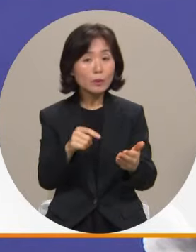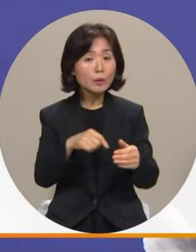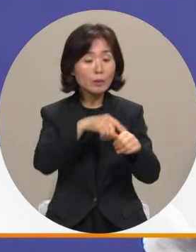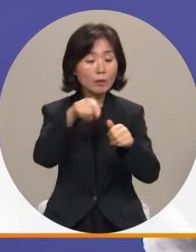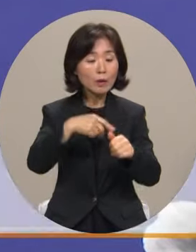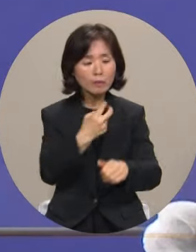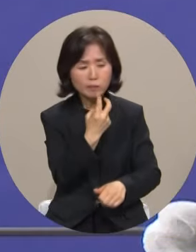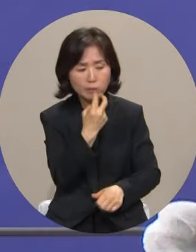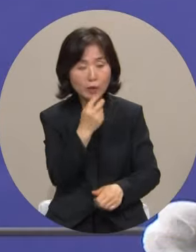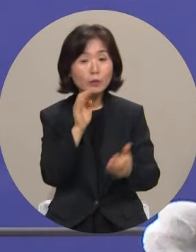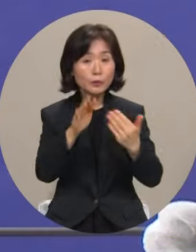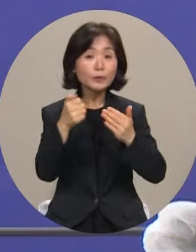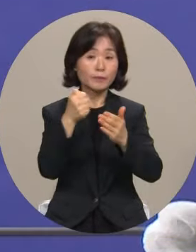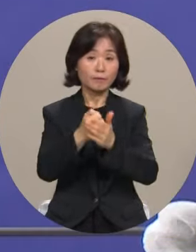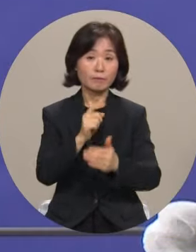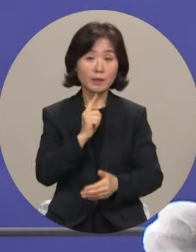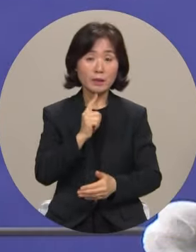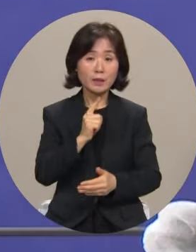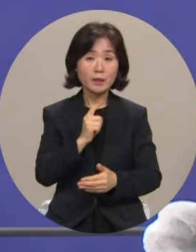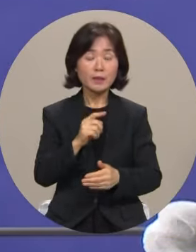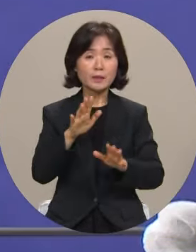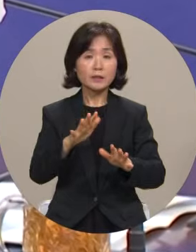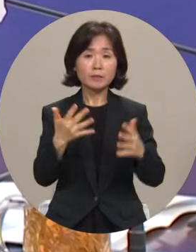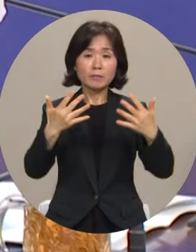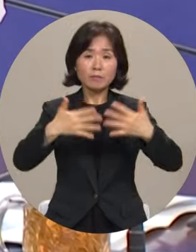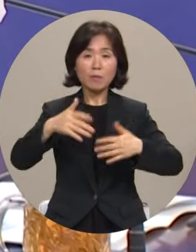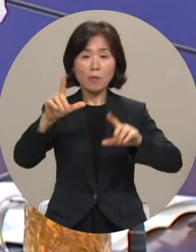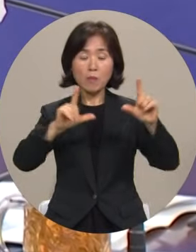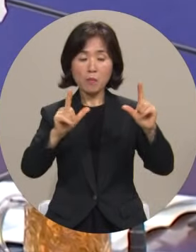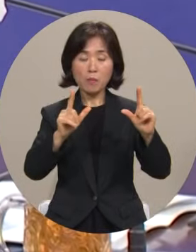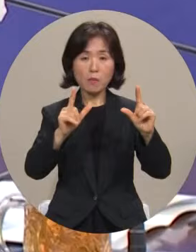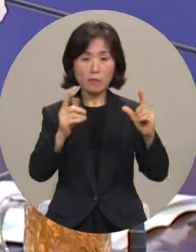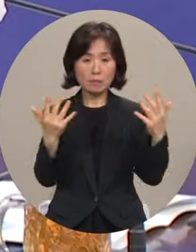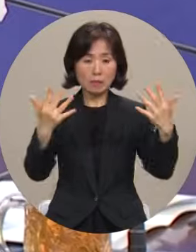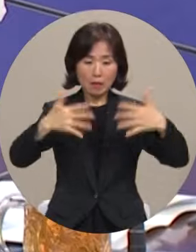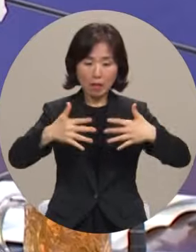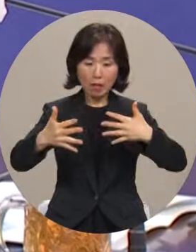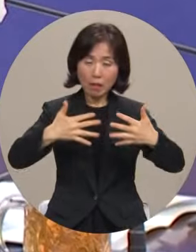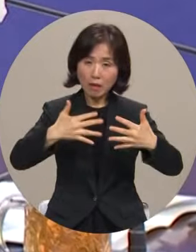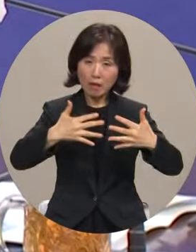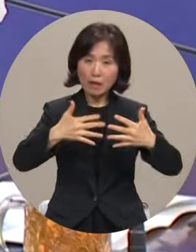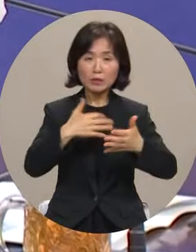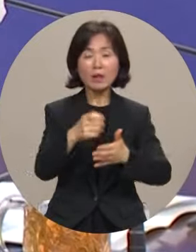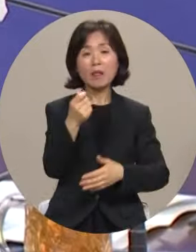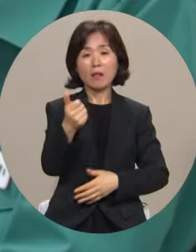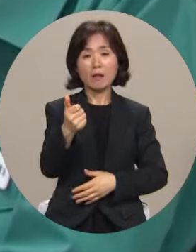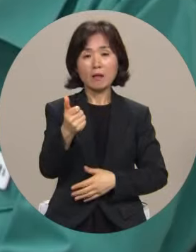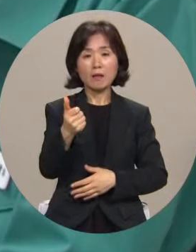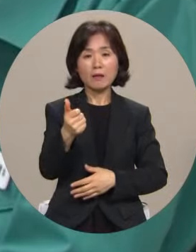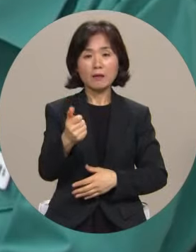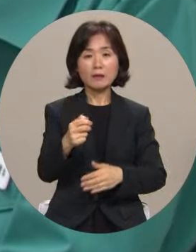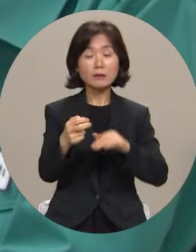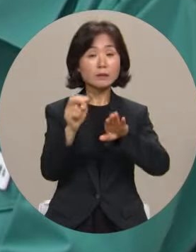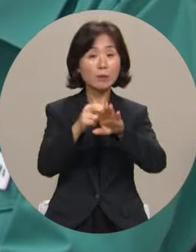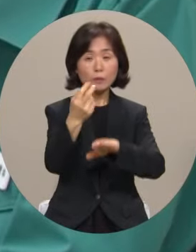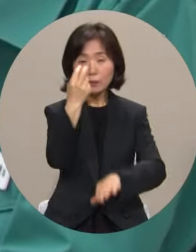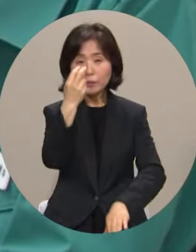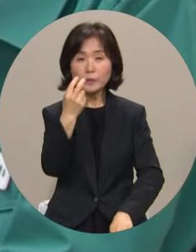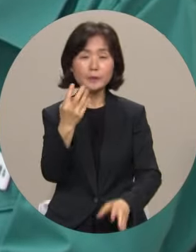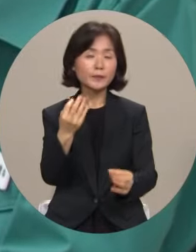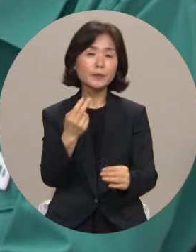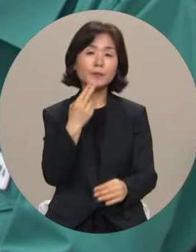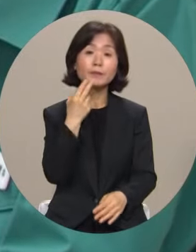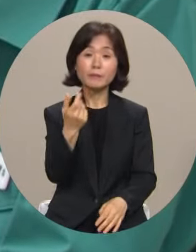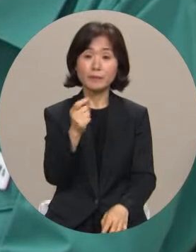밝혔습니다 또 실제 형식과 요건을 갖춘 사직서가 굉장히 적다며 공백은 크게 없을 것이라고 전망했습니다